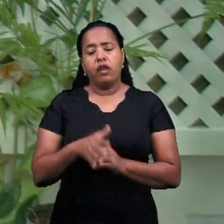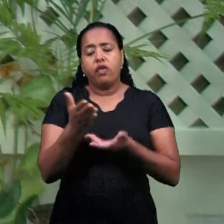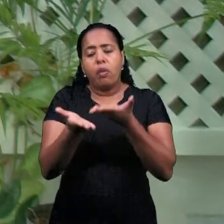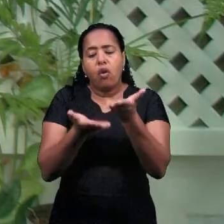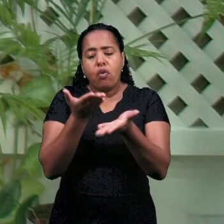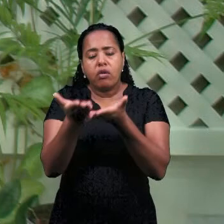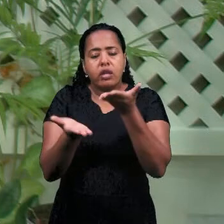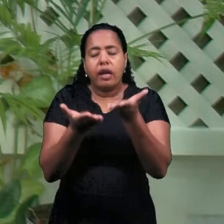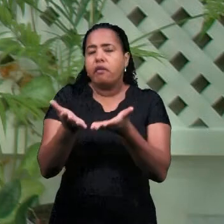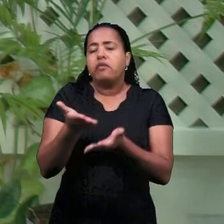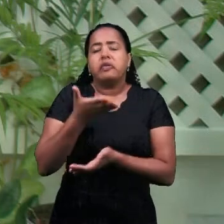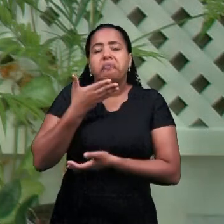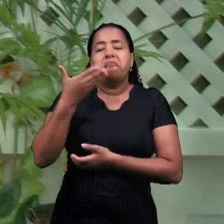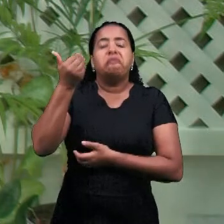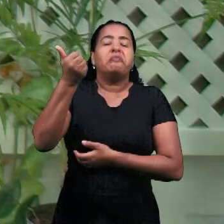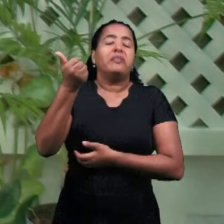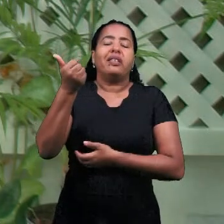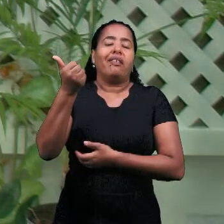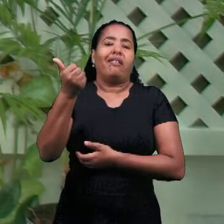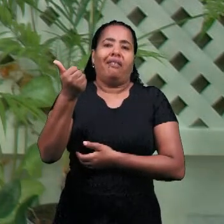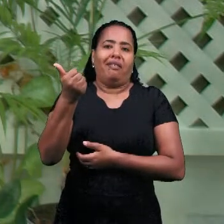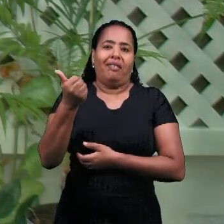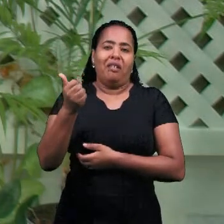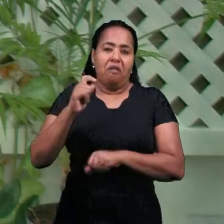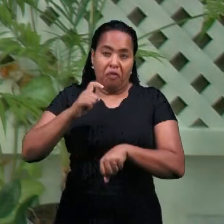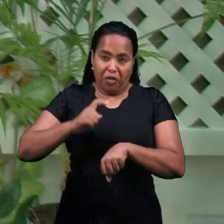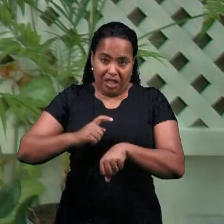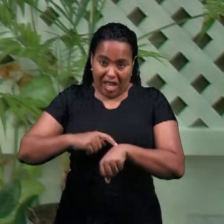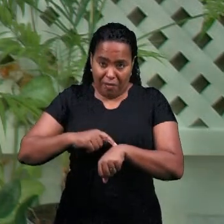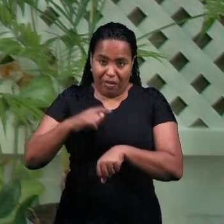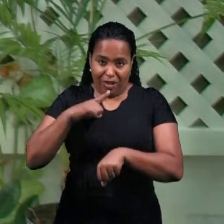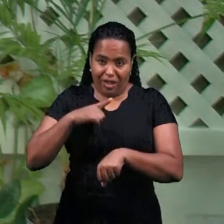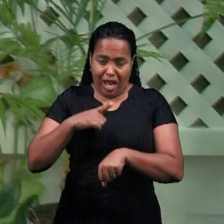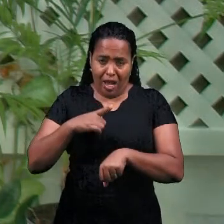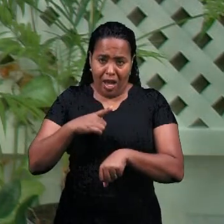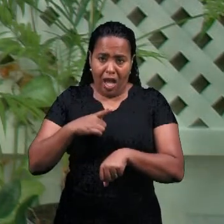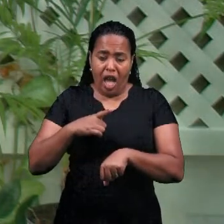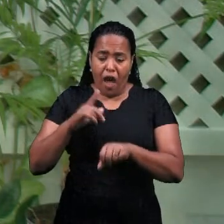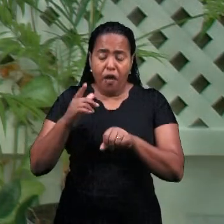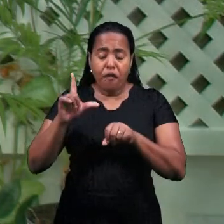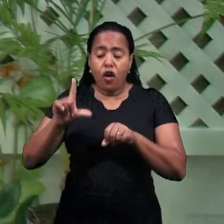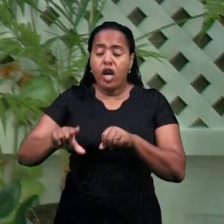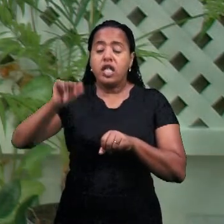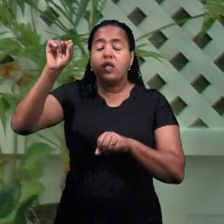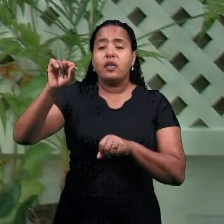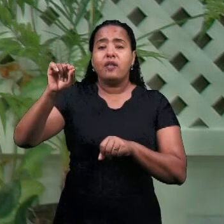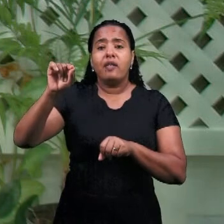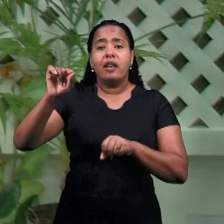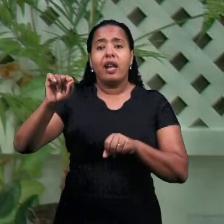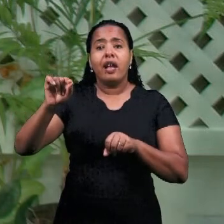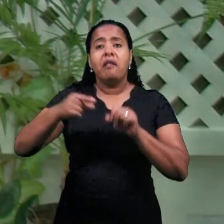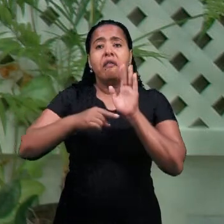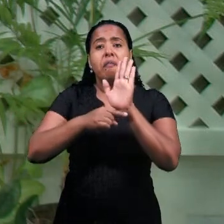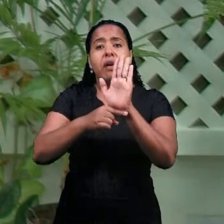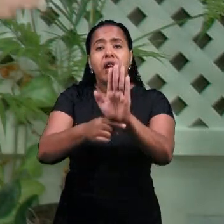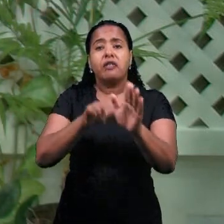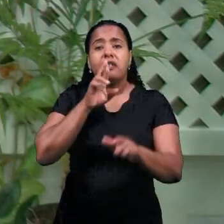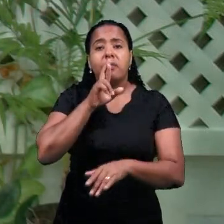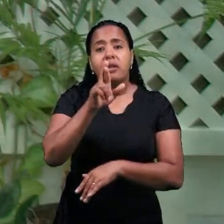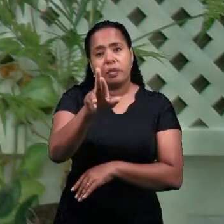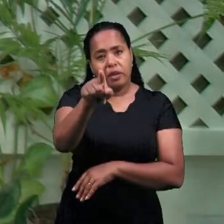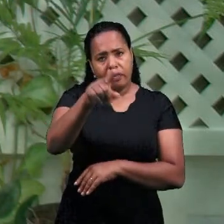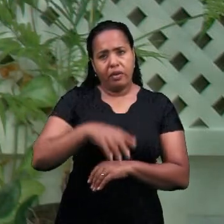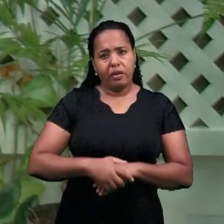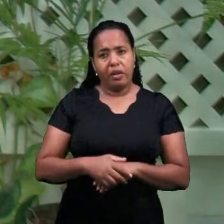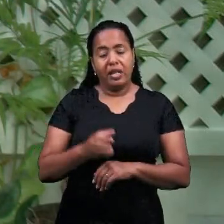possible, y compris le peu de temps que j'ai, je vais me dédier à vous répondre. Si c'est ce